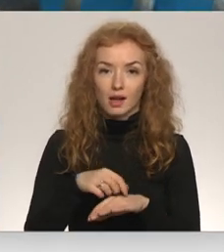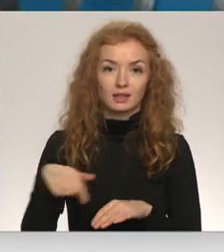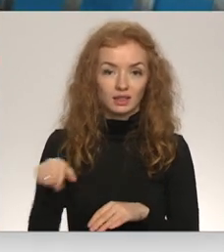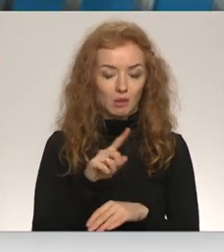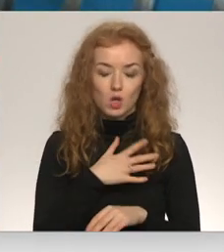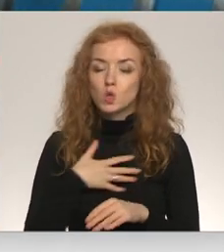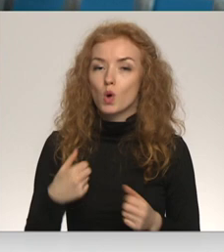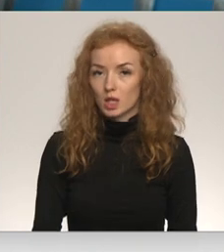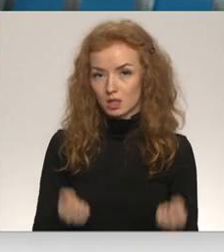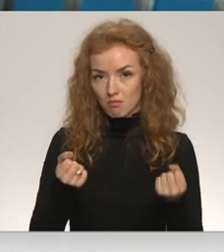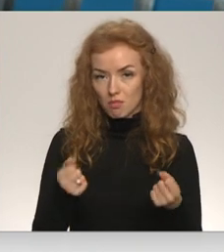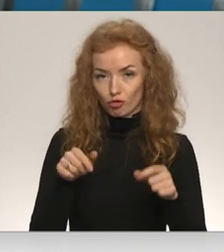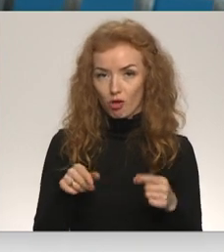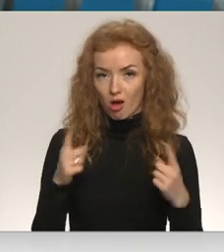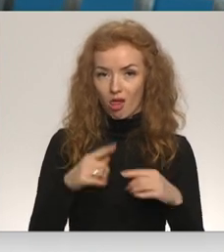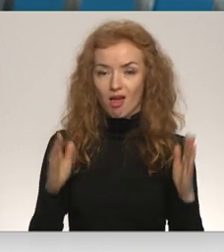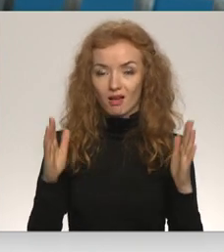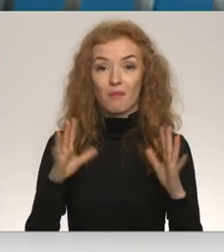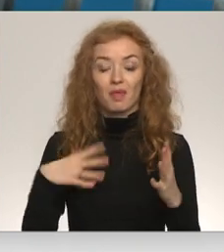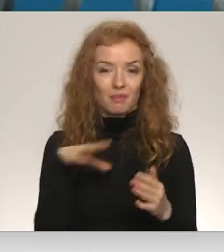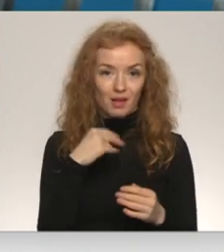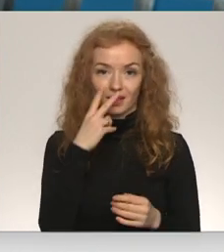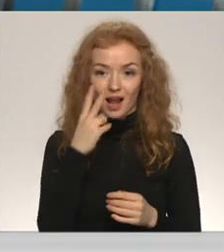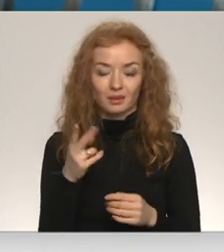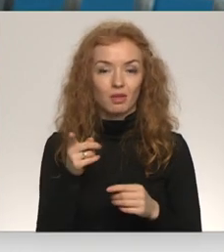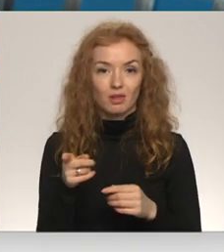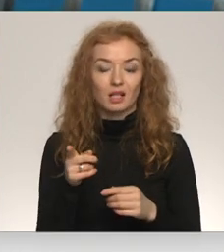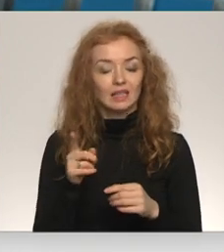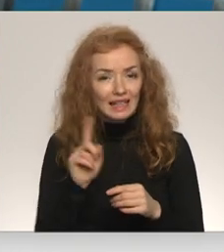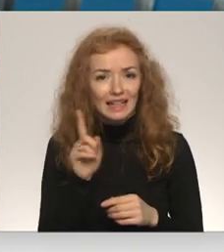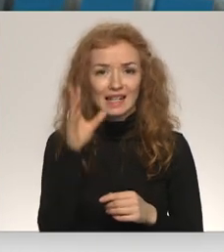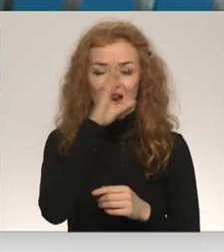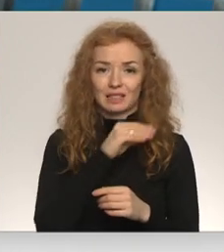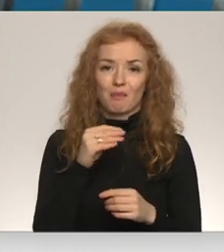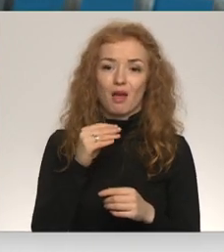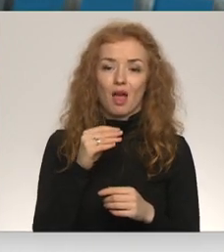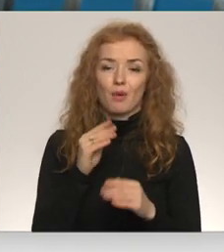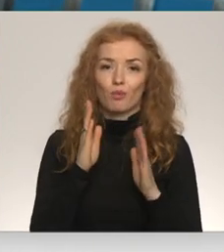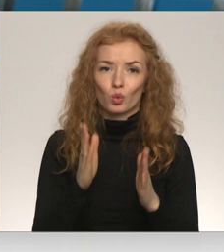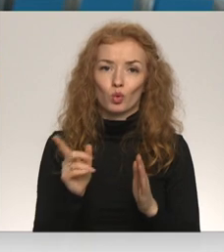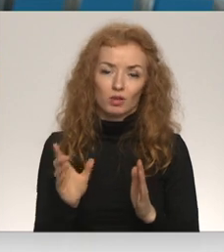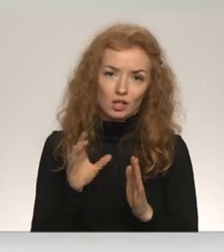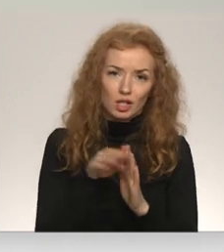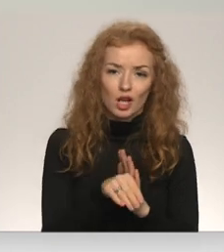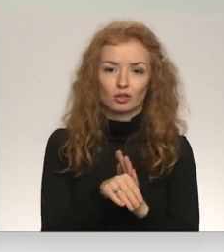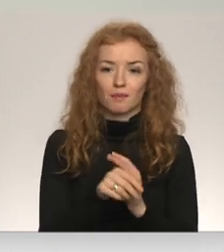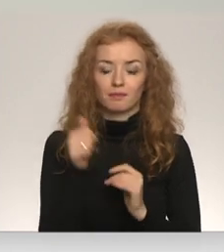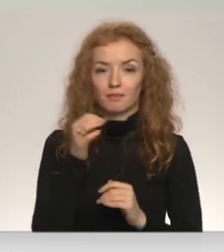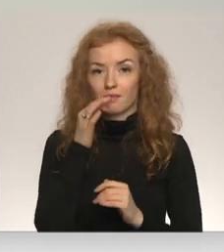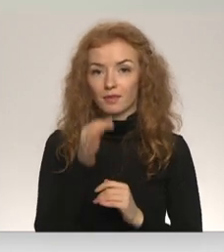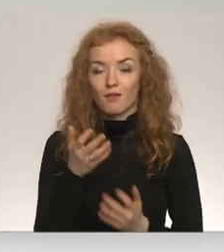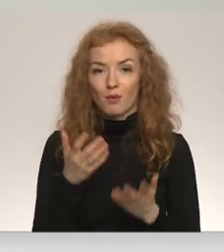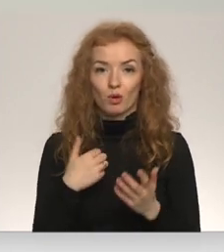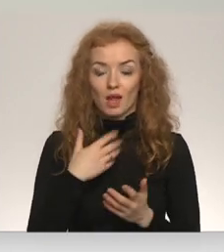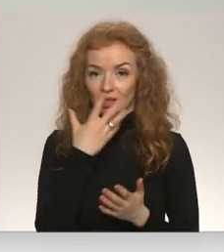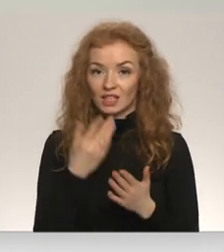laika periodā, bet mēs redzam to, ka tas nav neiespējami būt tajā visā iekšā. Tas varbūt ar saviem